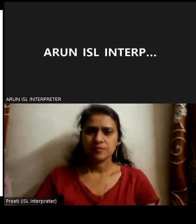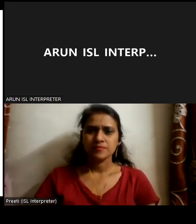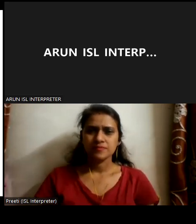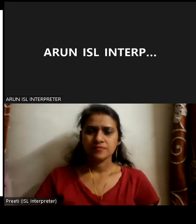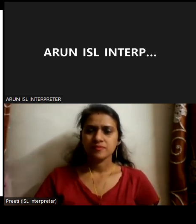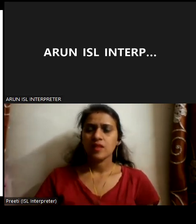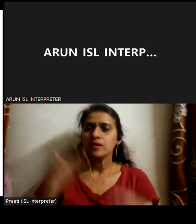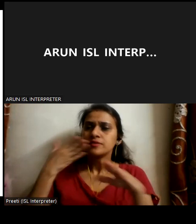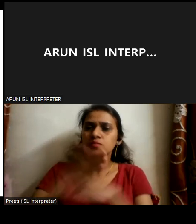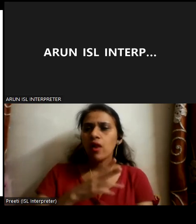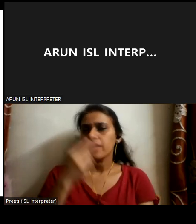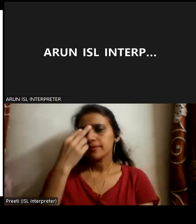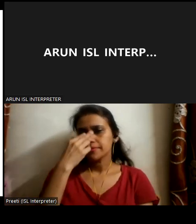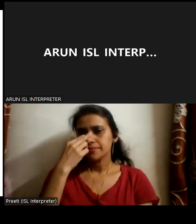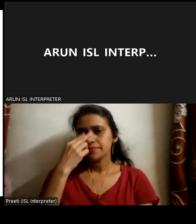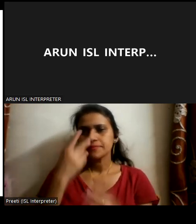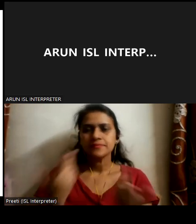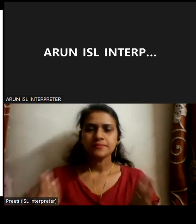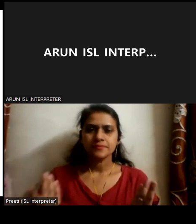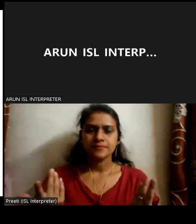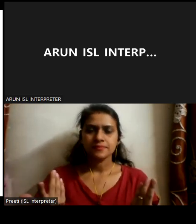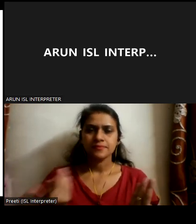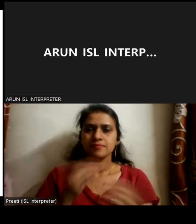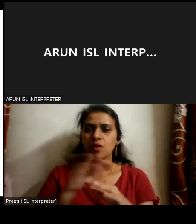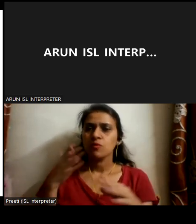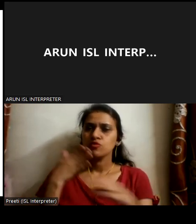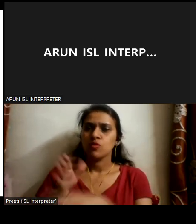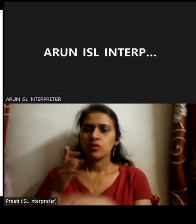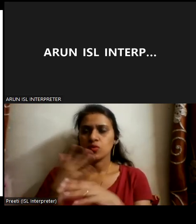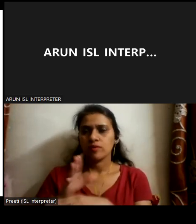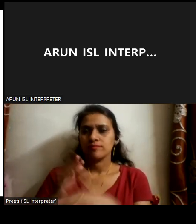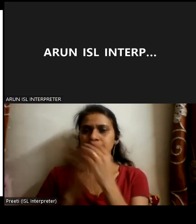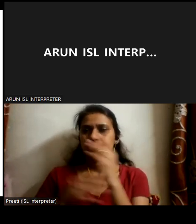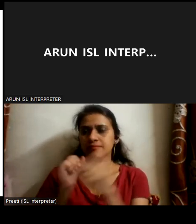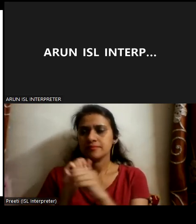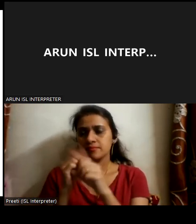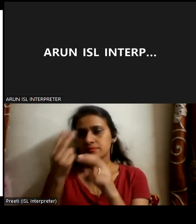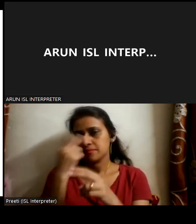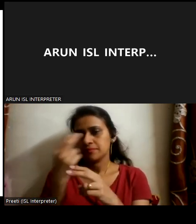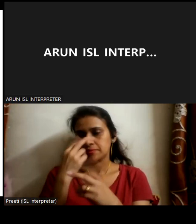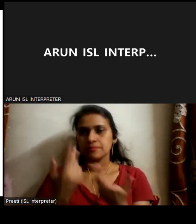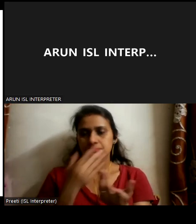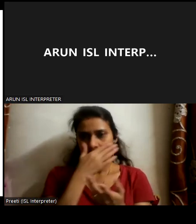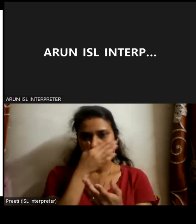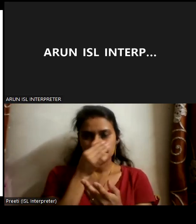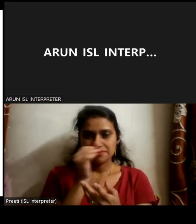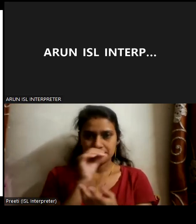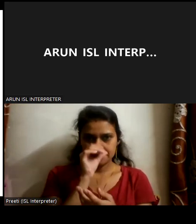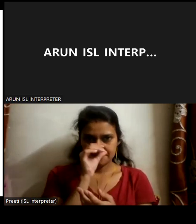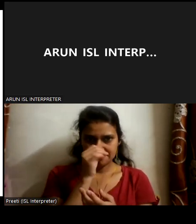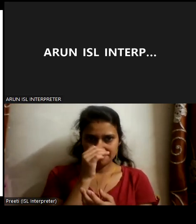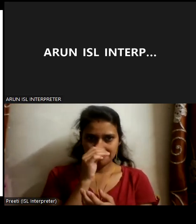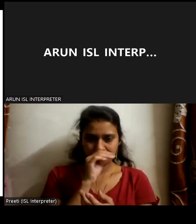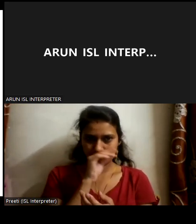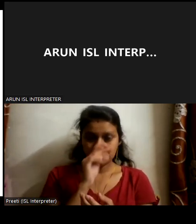visual impairments among children. तो यहाँ पे आपको ये करना है कि भाई जो भी आर्टिसंस हैं, जो भी वहाँ के कलाकार हैं, उन सभी लोगों को